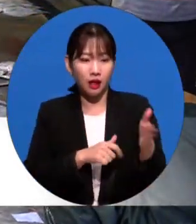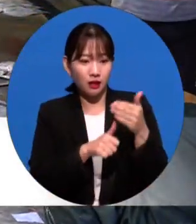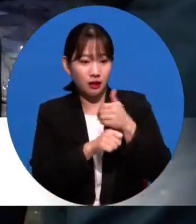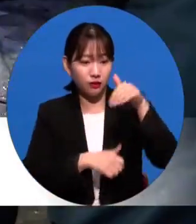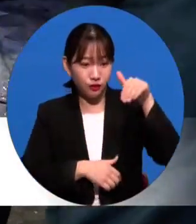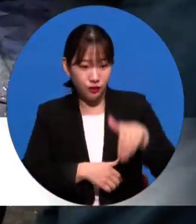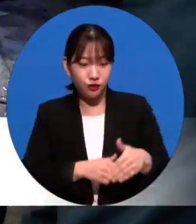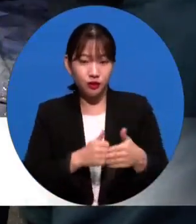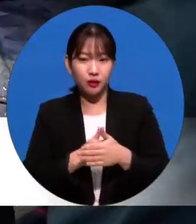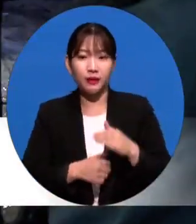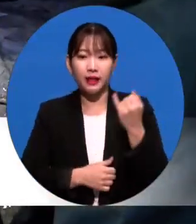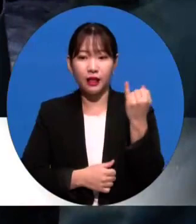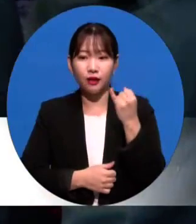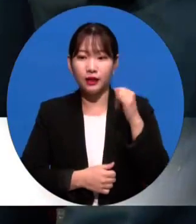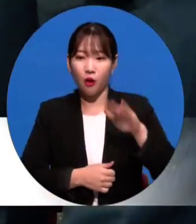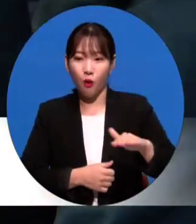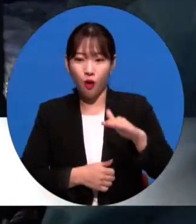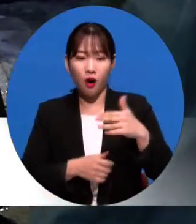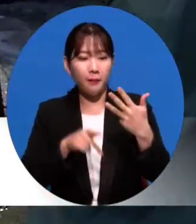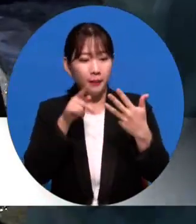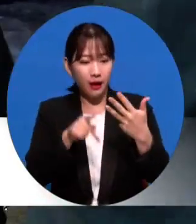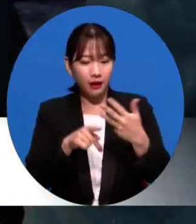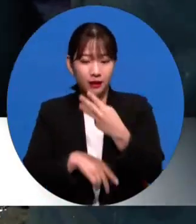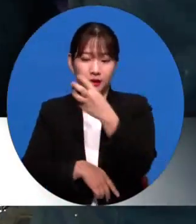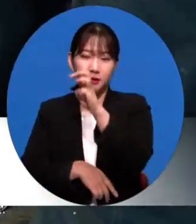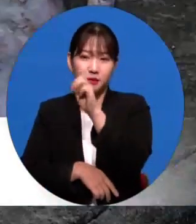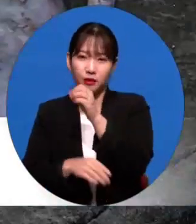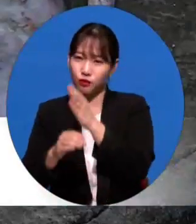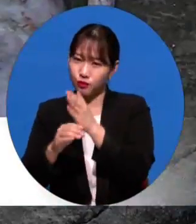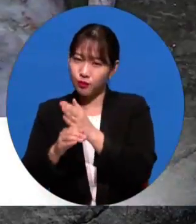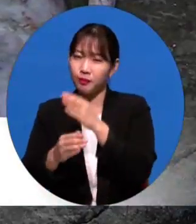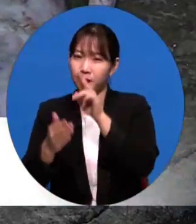속에 암홍어 8kg이 30만 원대